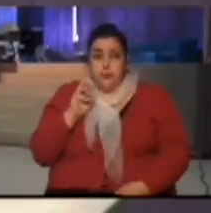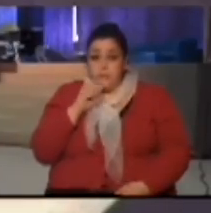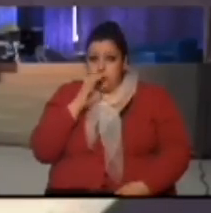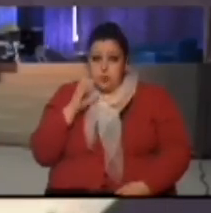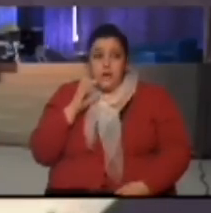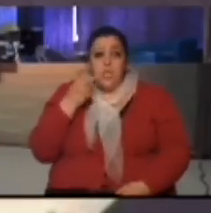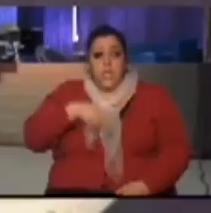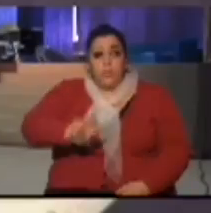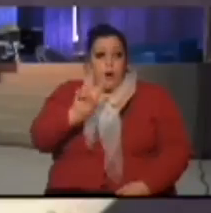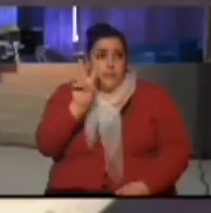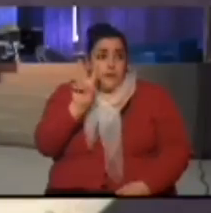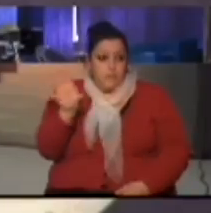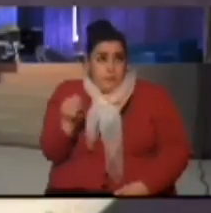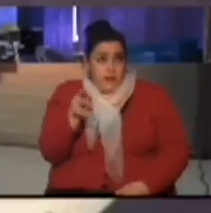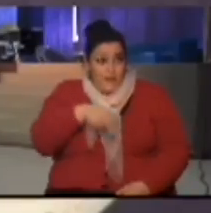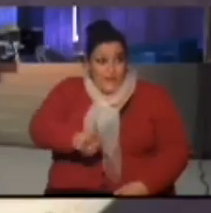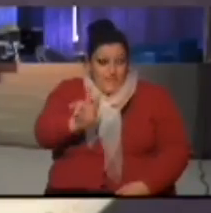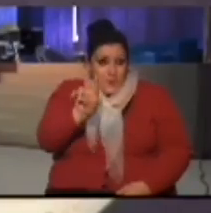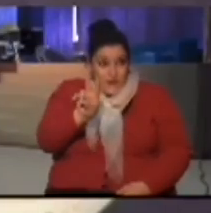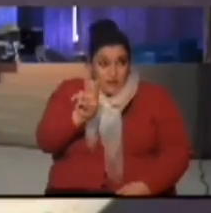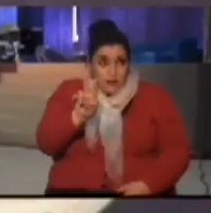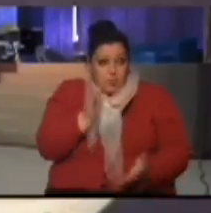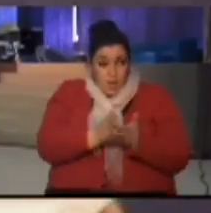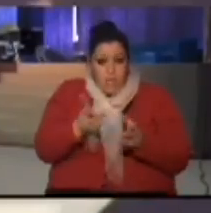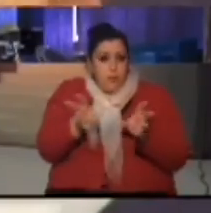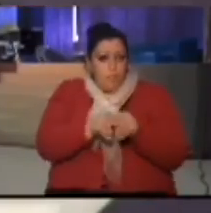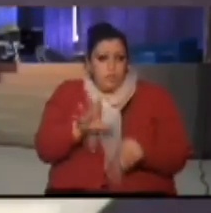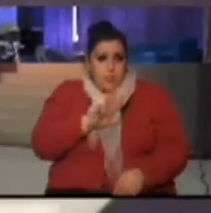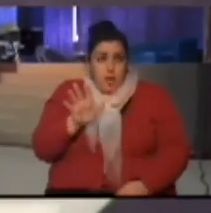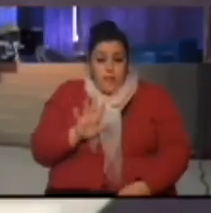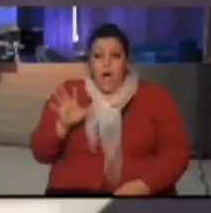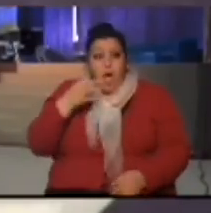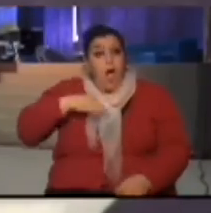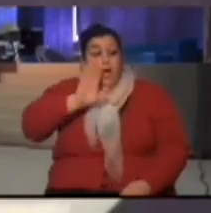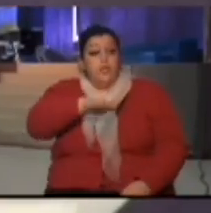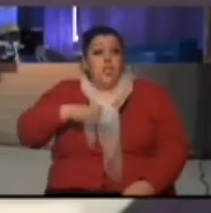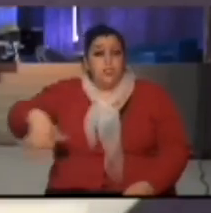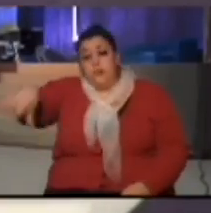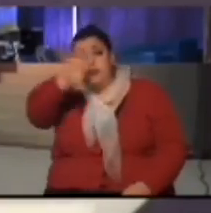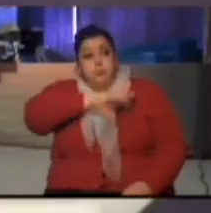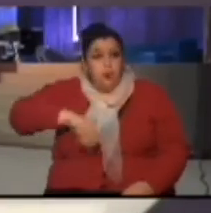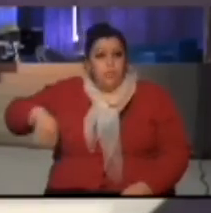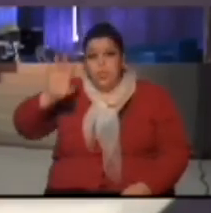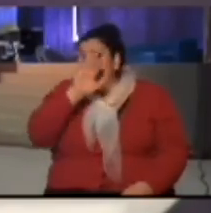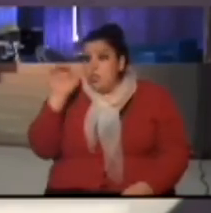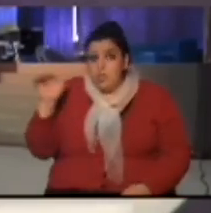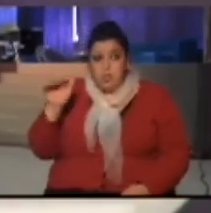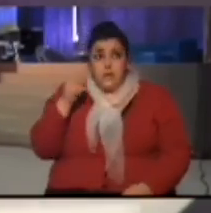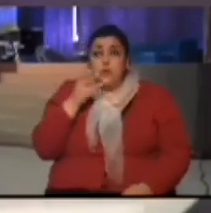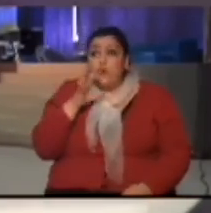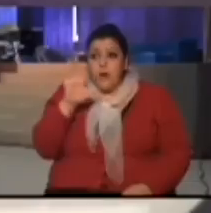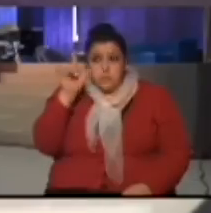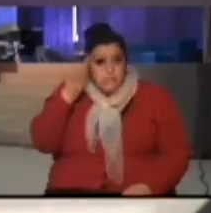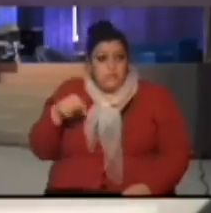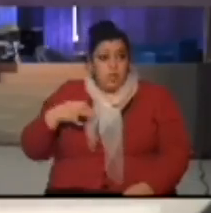երկվորյակ կոչվածը, նրանց հետ չէր, երբ որ Հիսուսը եկավ, Եվ միս աշակերտները եկան նրան ասին, տիրոջը տեսանք, իստա նրանց